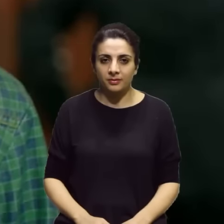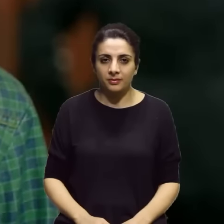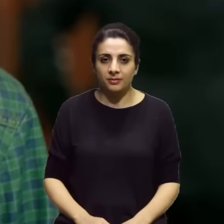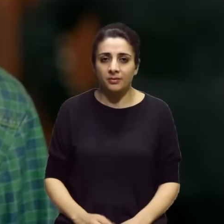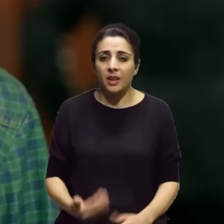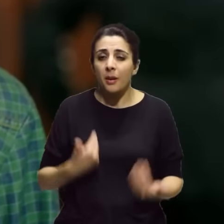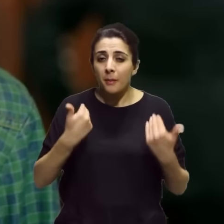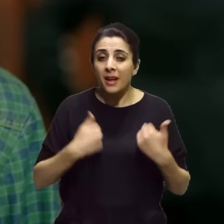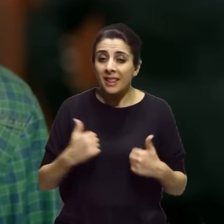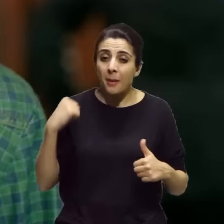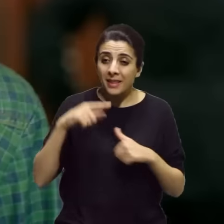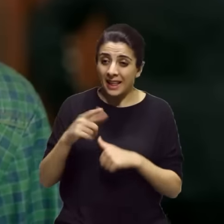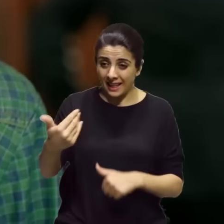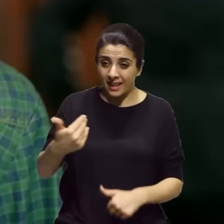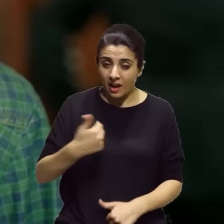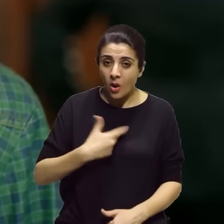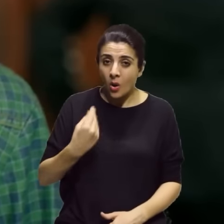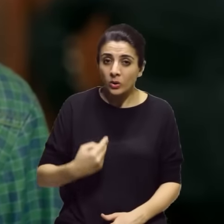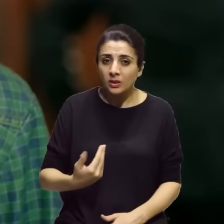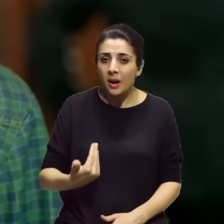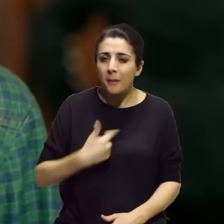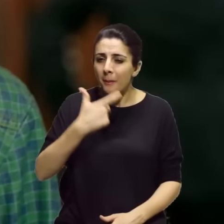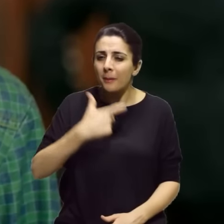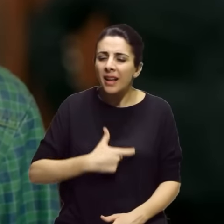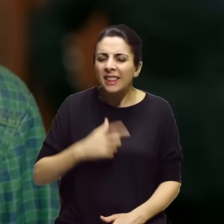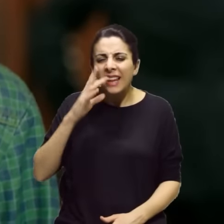Reyhan yapma der gibi başını sallayarak ağlıyor.